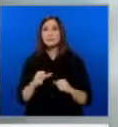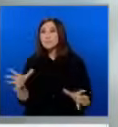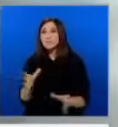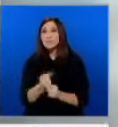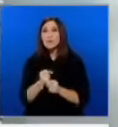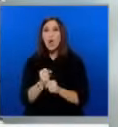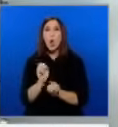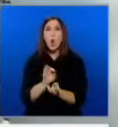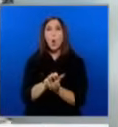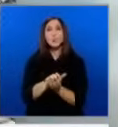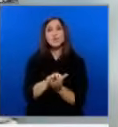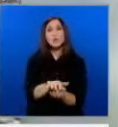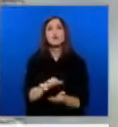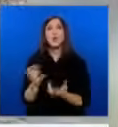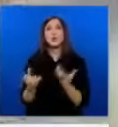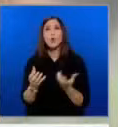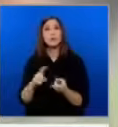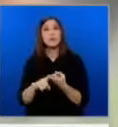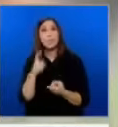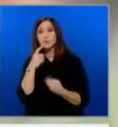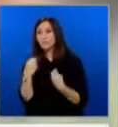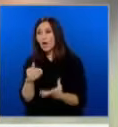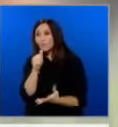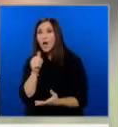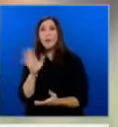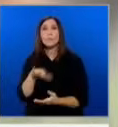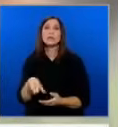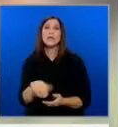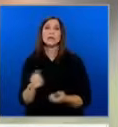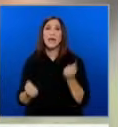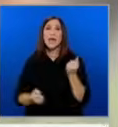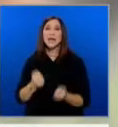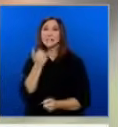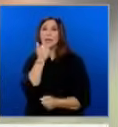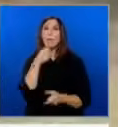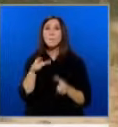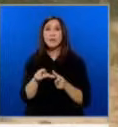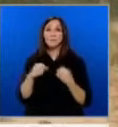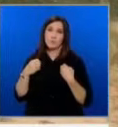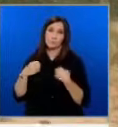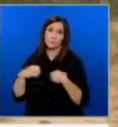костенурка от огъня. Кирил Бошков и даде вода, а после тя беше свалена до село Микрово и пусната на свобода.